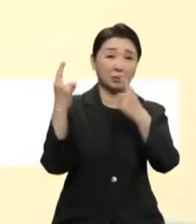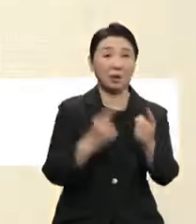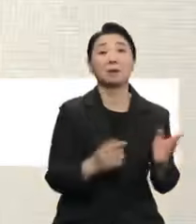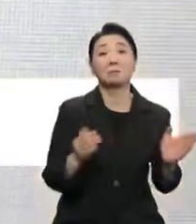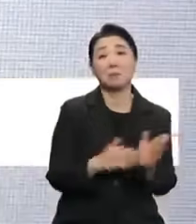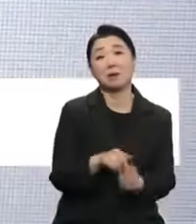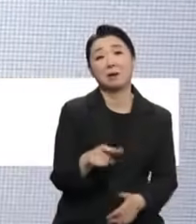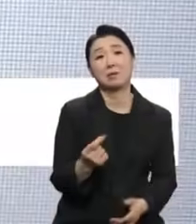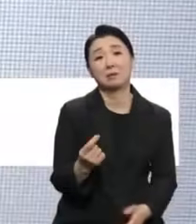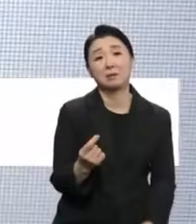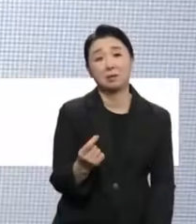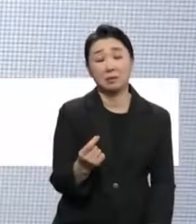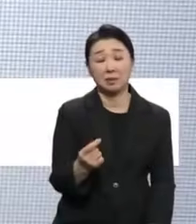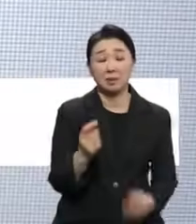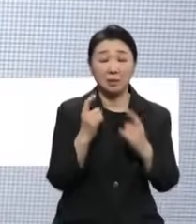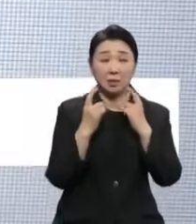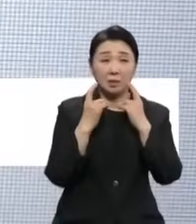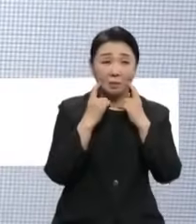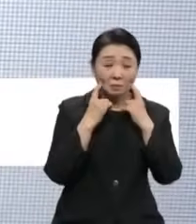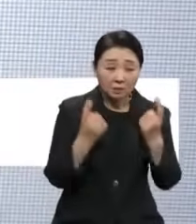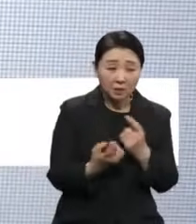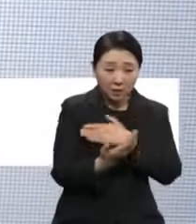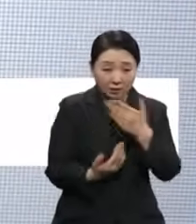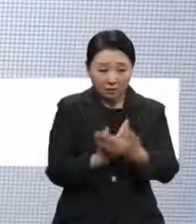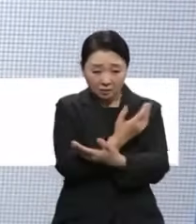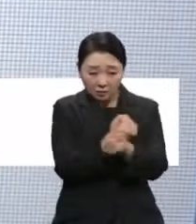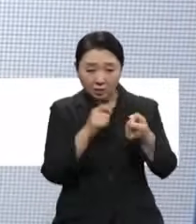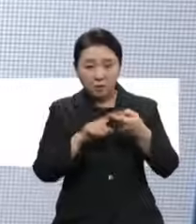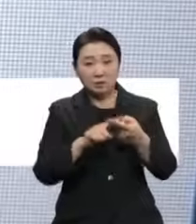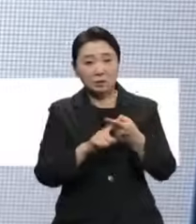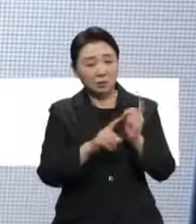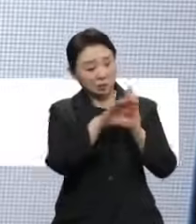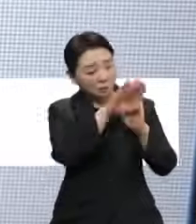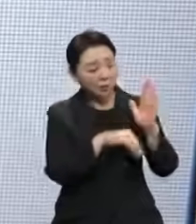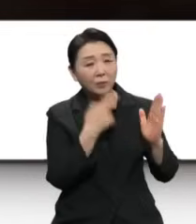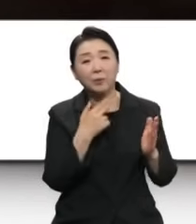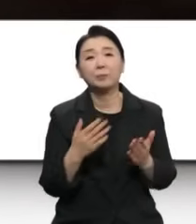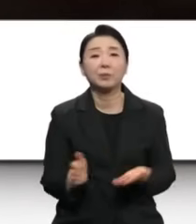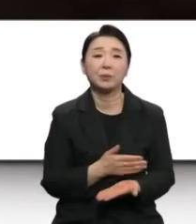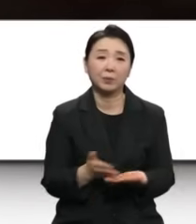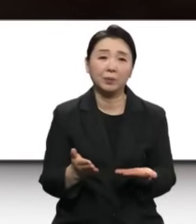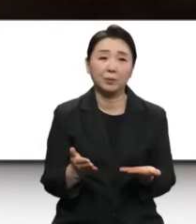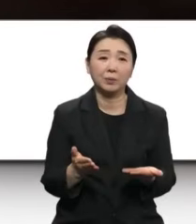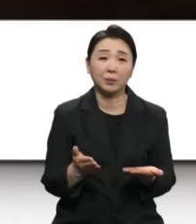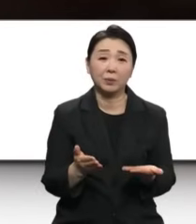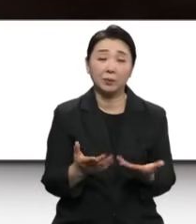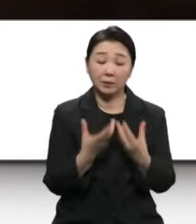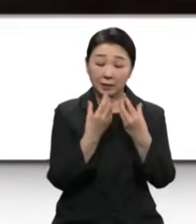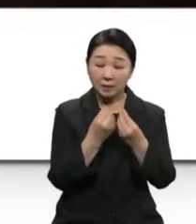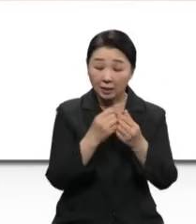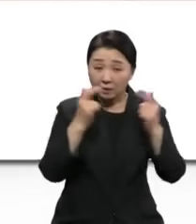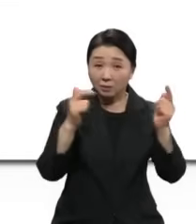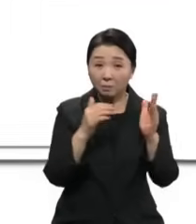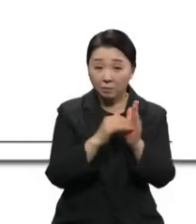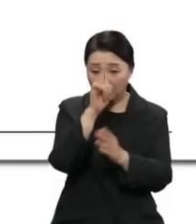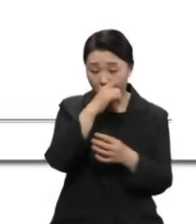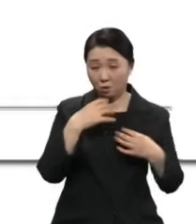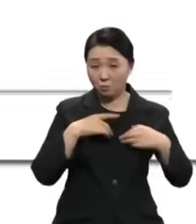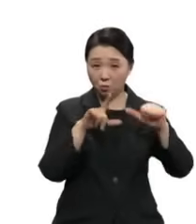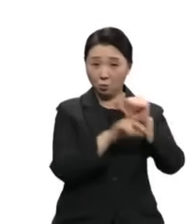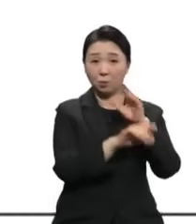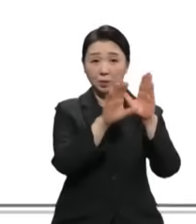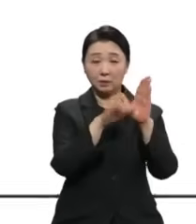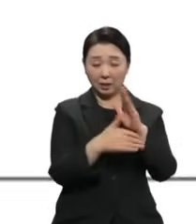나오고 민간 사전 청약에 대해서는 지금 나오는 것들이 전혀 없습니다. 이 같은 사례가 늘자 정부는 지난